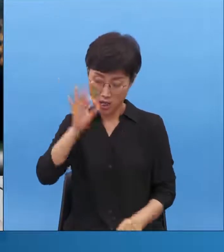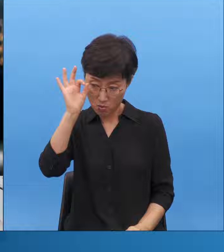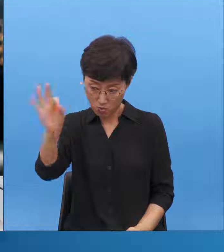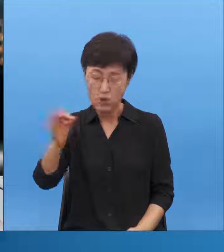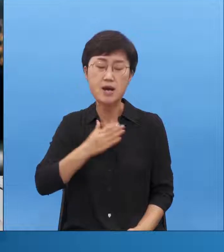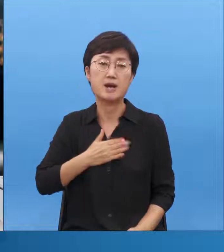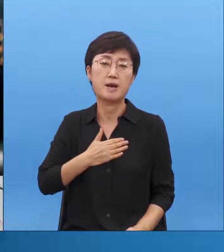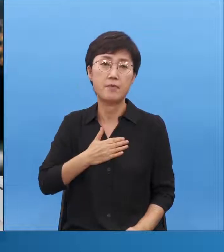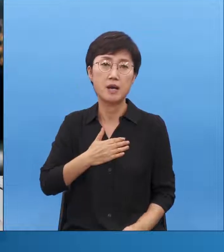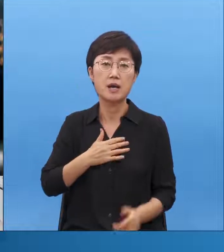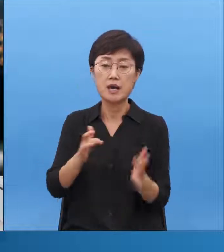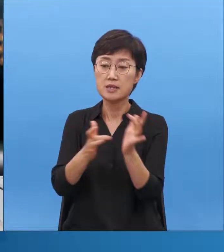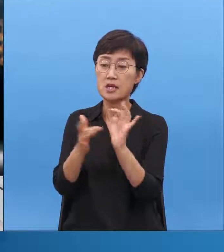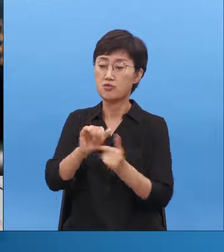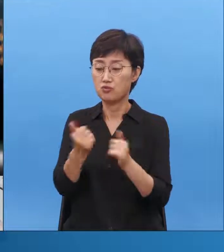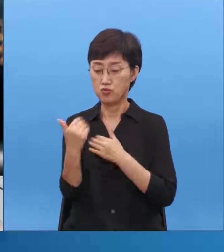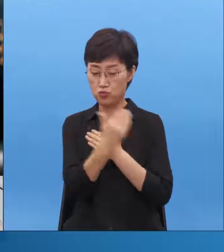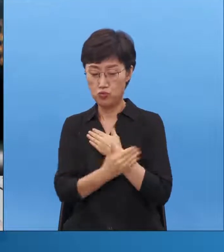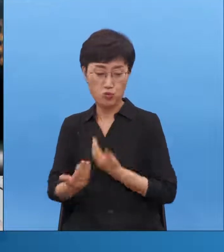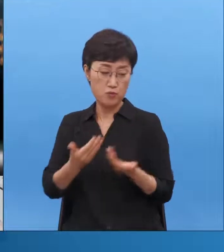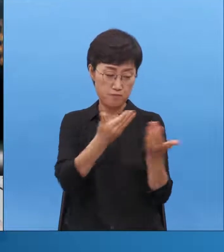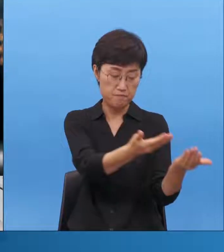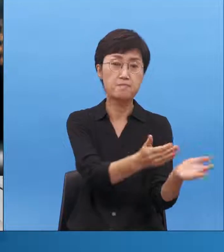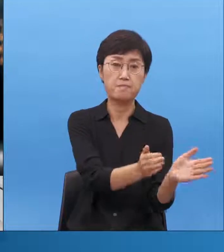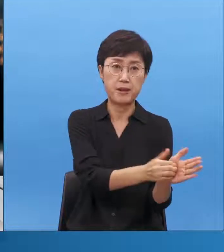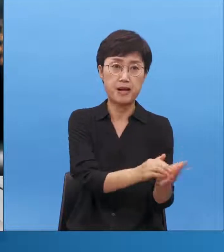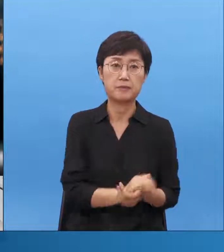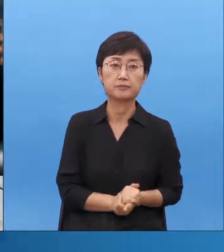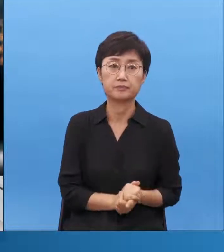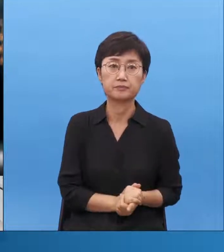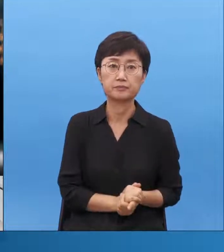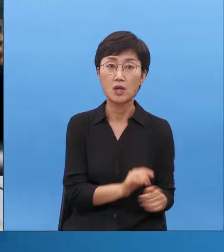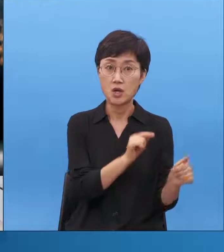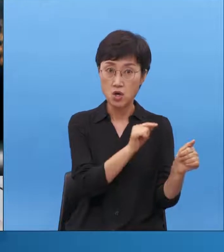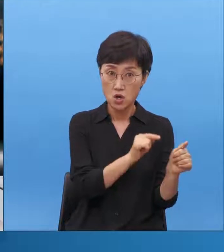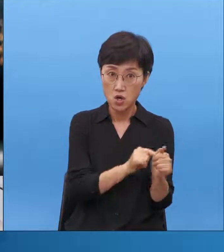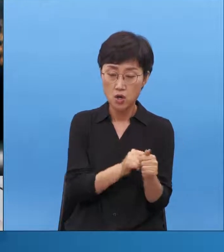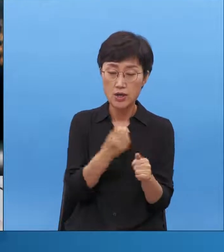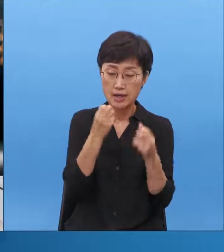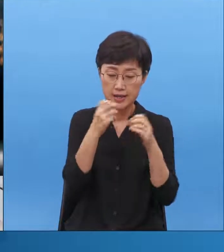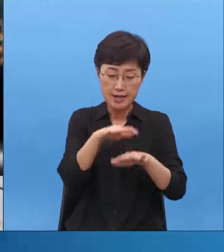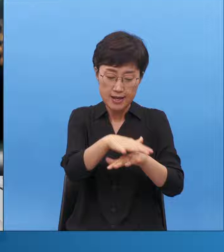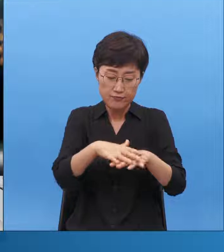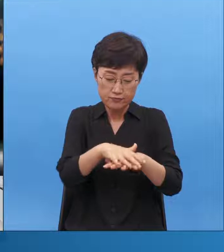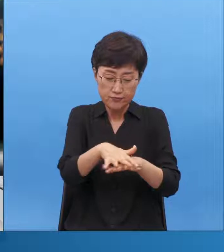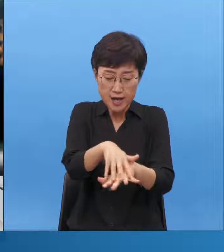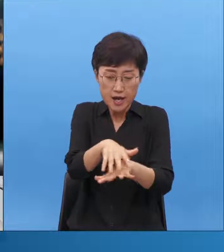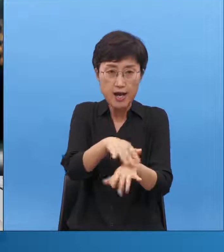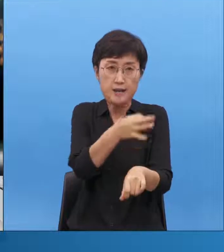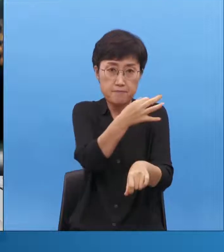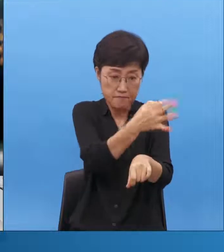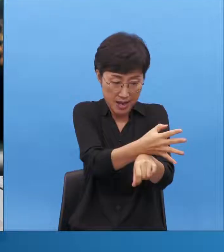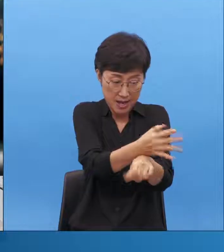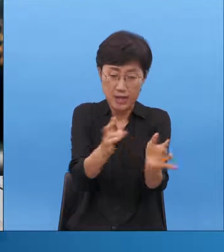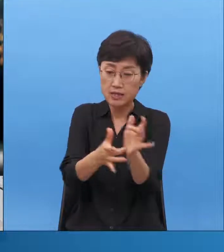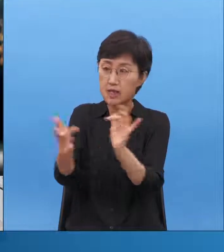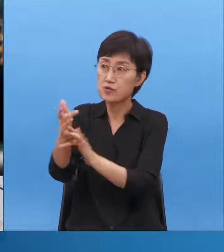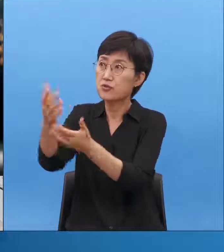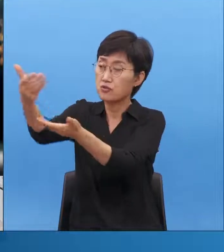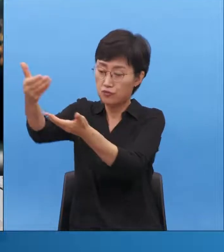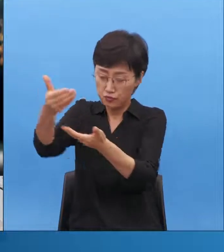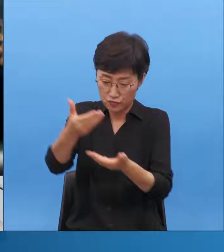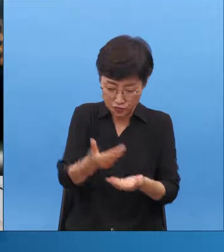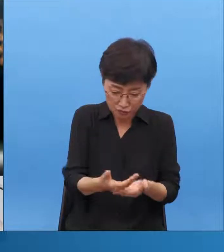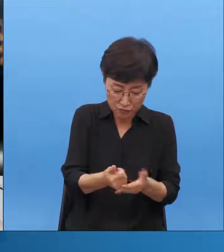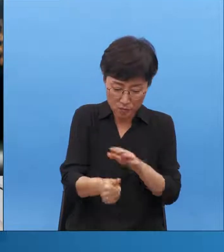알아본 후에 요셉에게 시체를 내어주는지라. 요셉이 세마포를 사서 예수를 내려다가